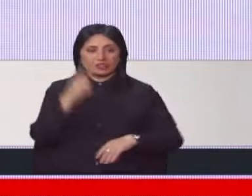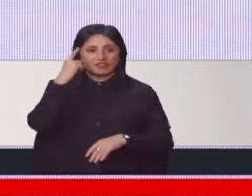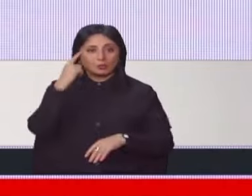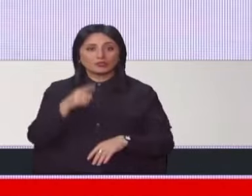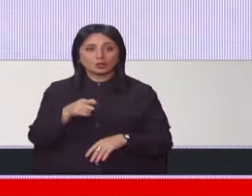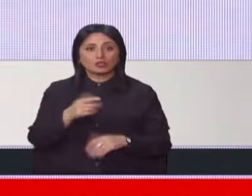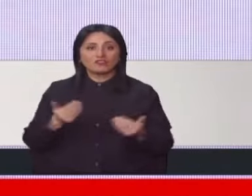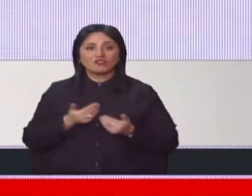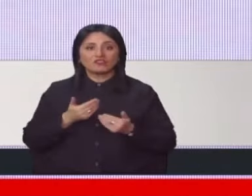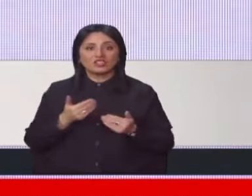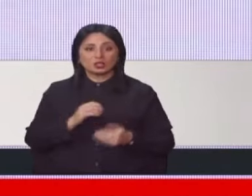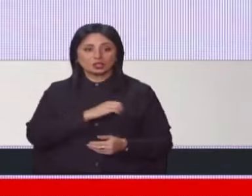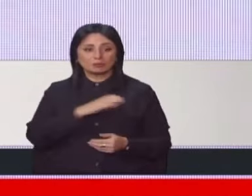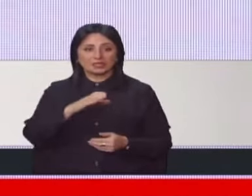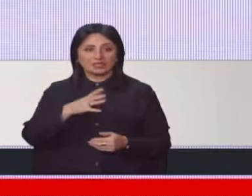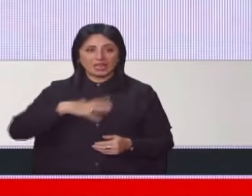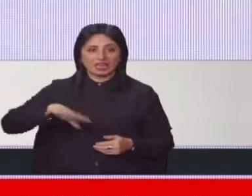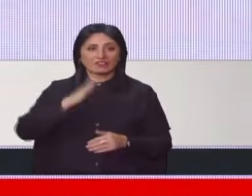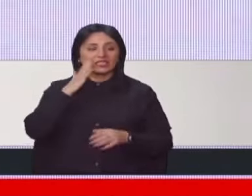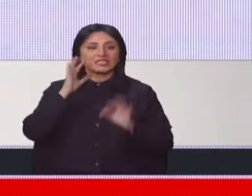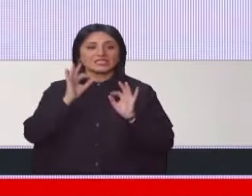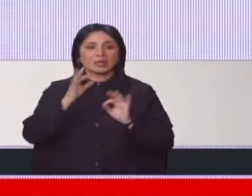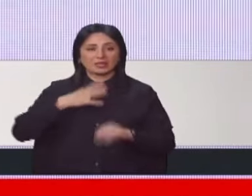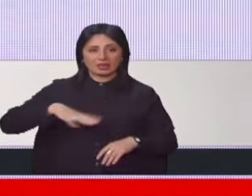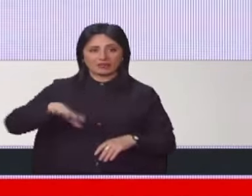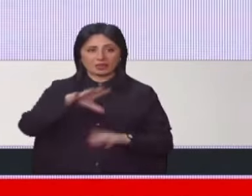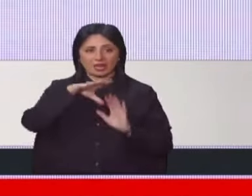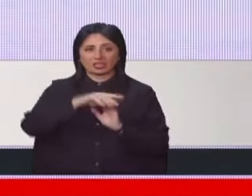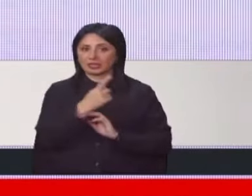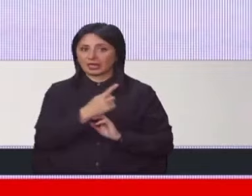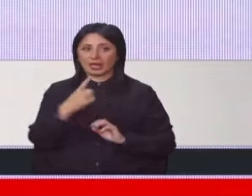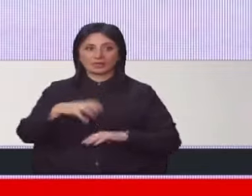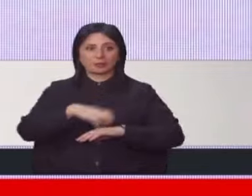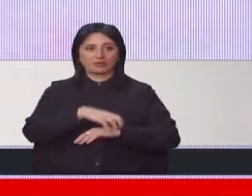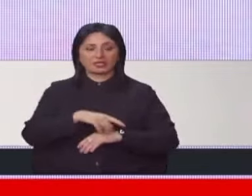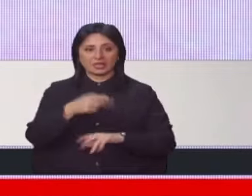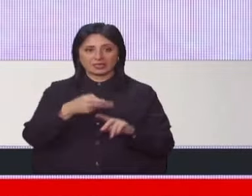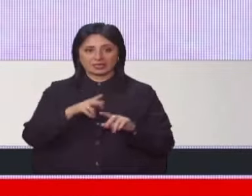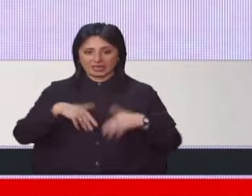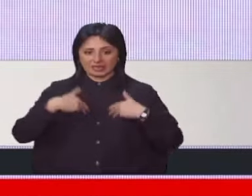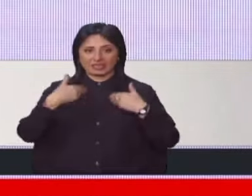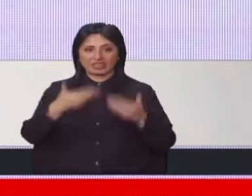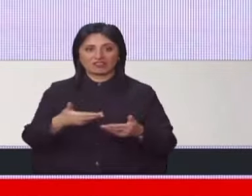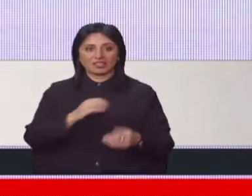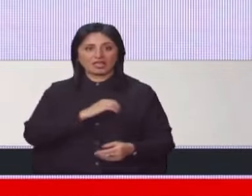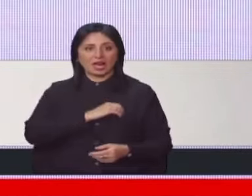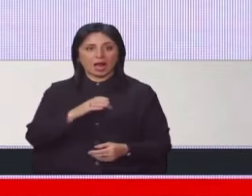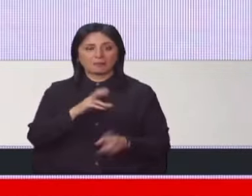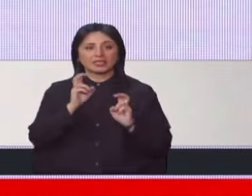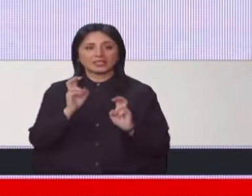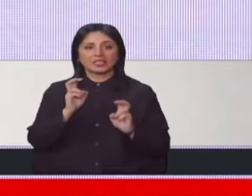რომ ვიცხოვროთ დიდარ ქვეყანაში სამართლიან ქვეყანაში და ერთადერთი პარტია ვართ რომელიც გთავაზობთ როგორც